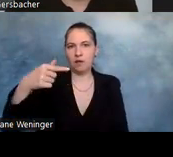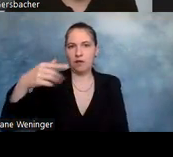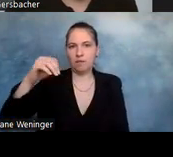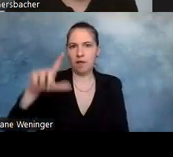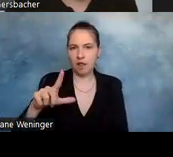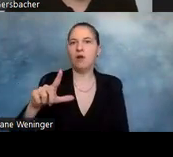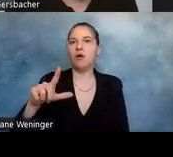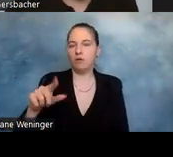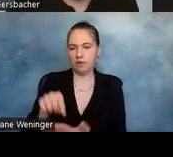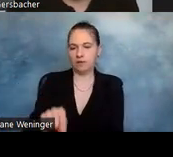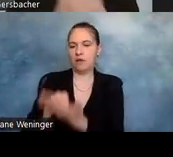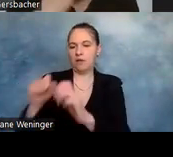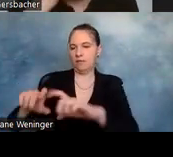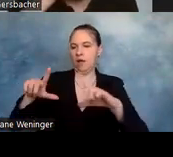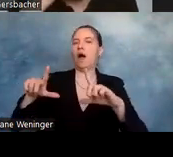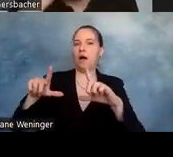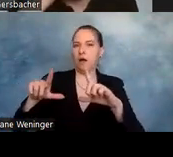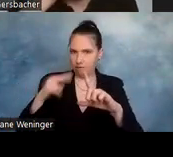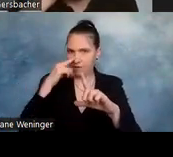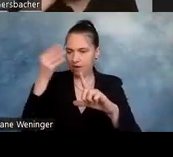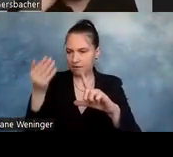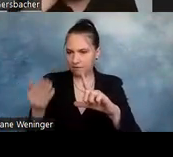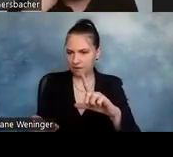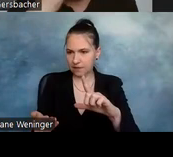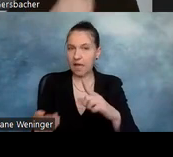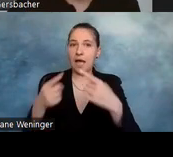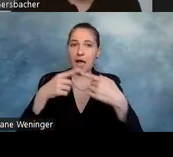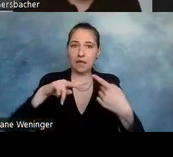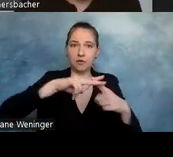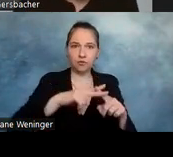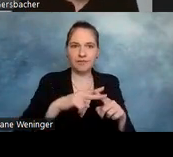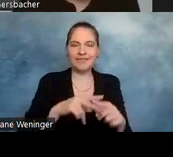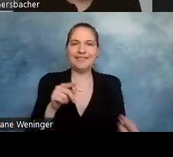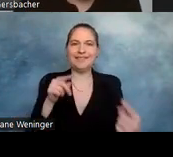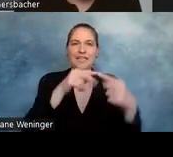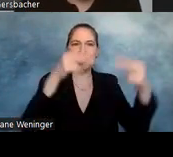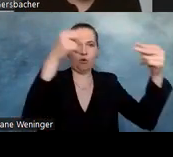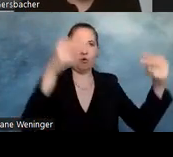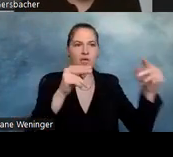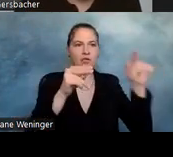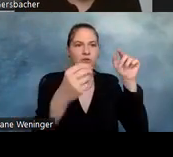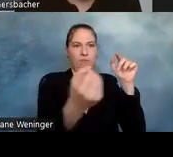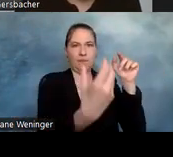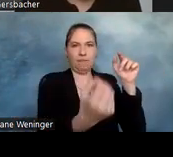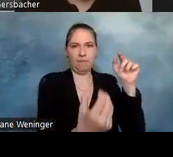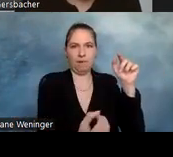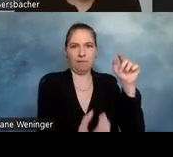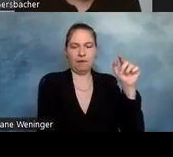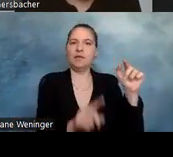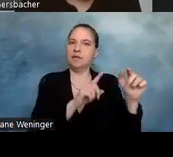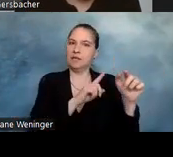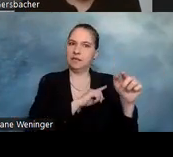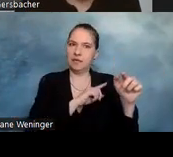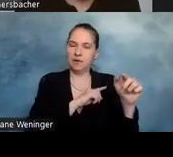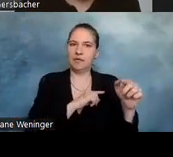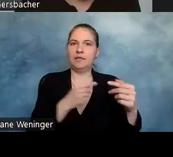wurden da für Fehler gefunden. Andere Tools heben es direkt in der Webseite hervor. Wir nutzen, wie gesagt, den Site Improve Accessibility